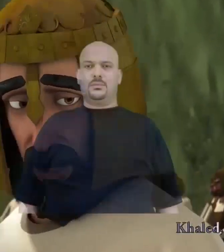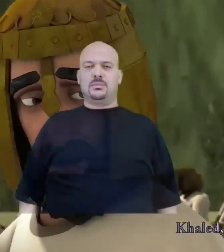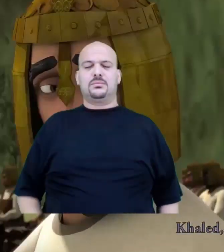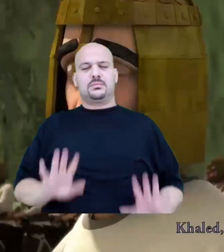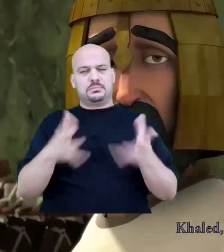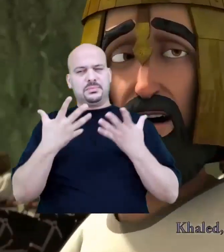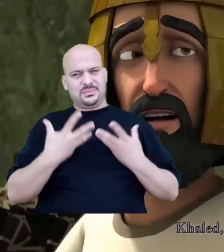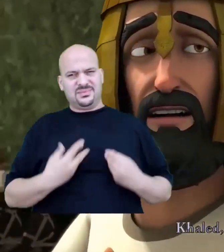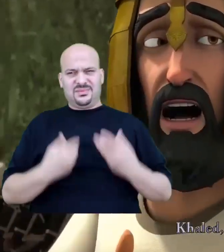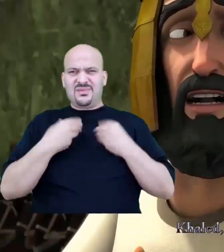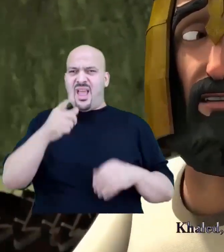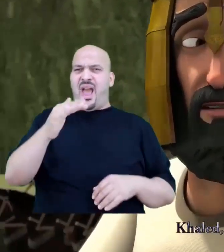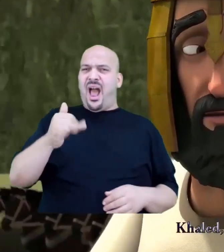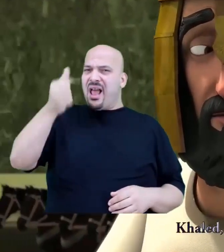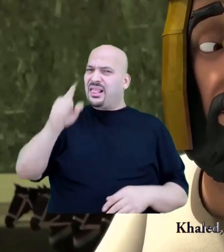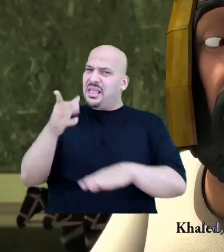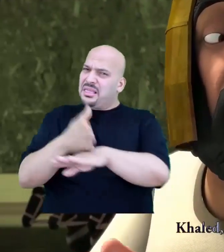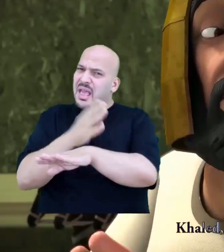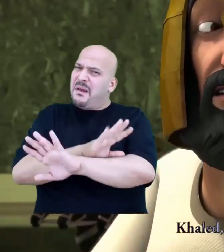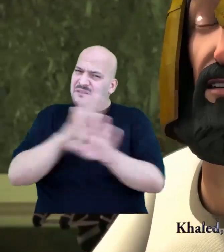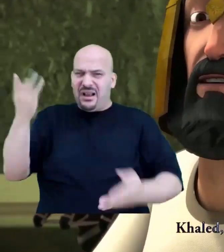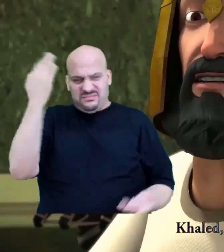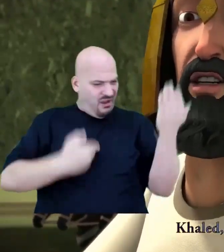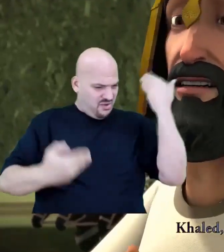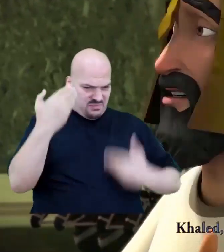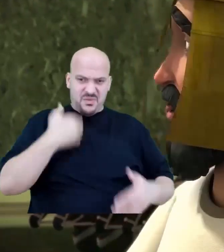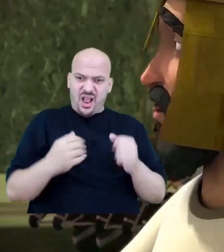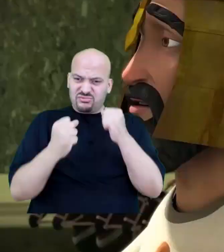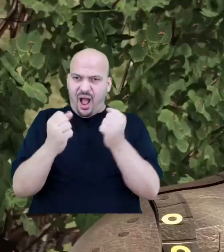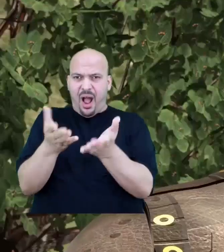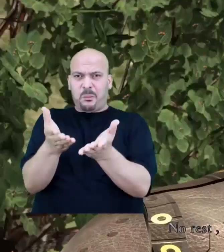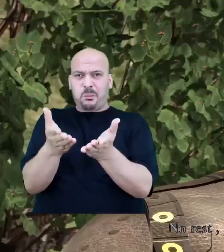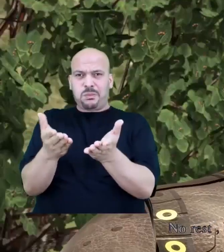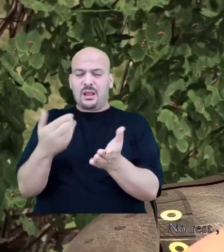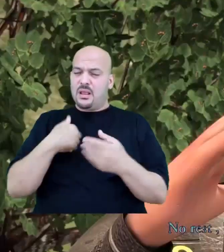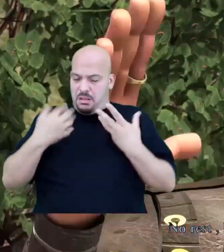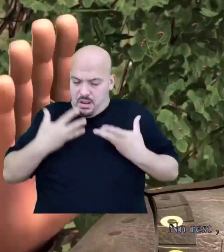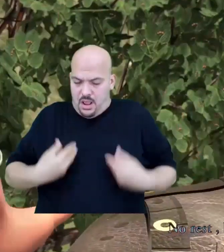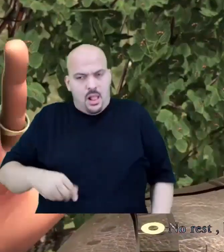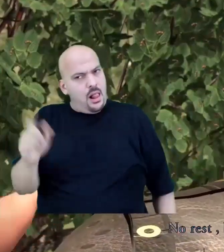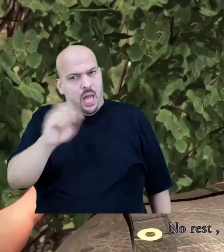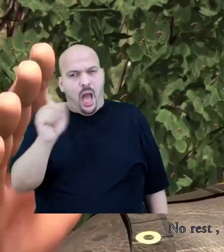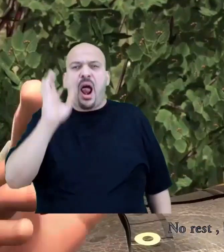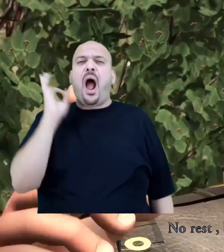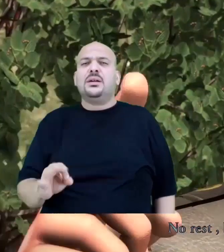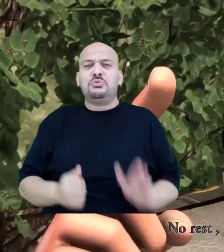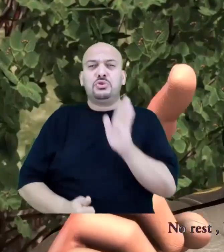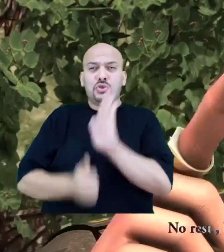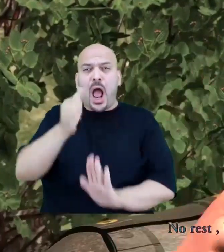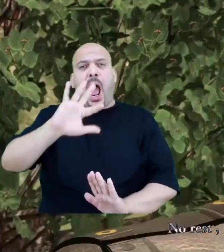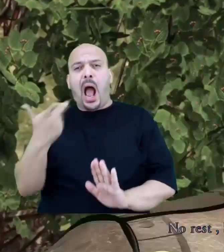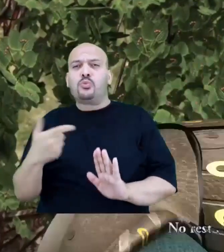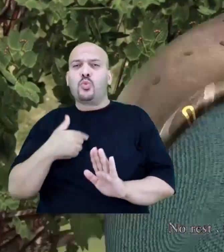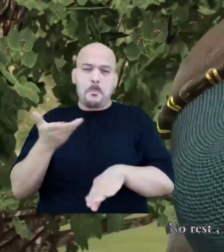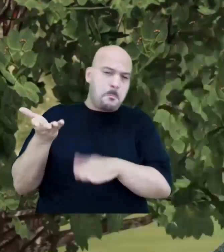استرح استرح يا خالد، فقد أصبت إصابات شديدة. لا راحة إلا بالنصر أو الشهادة